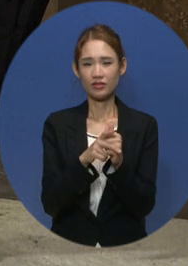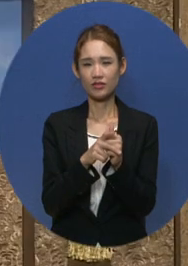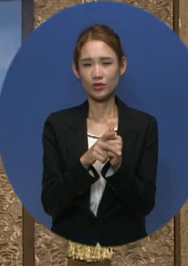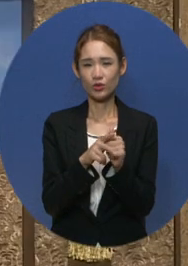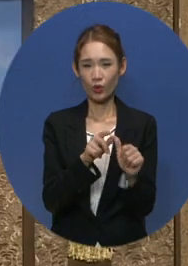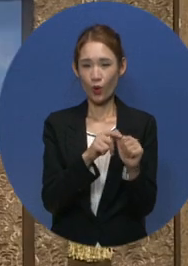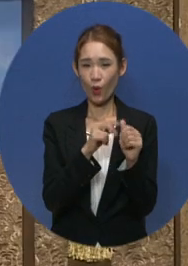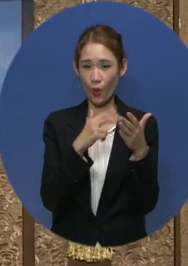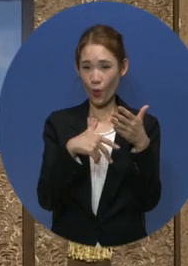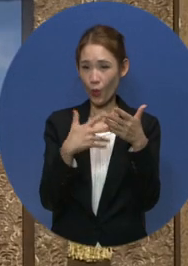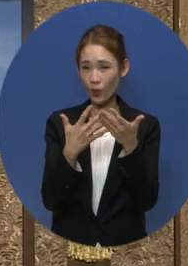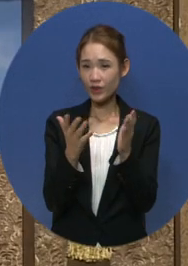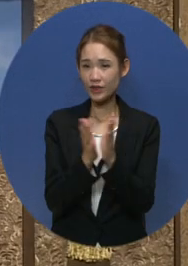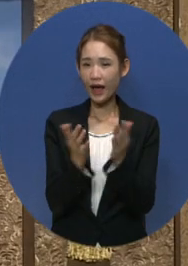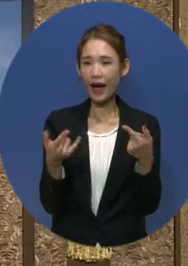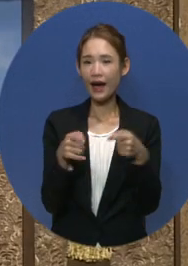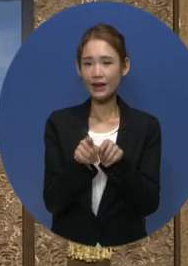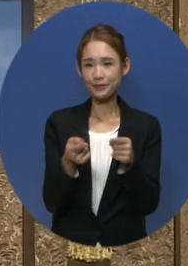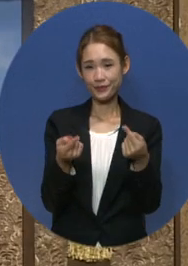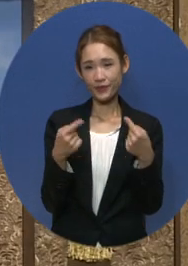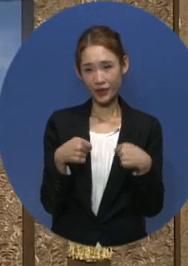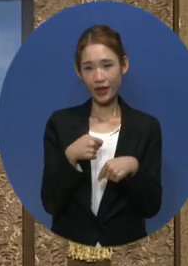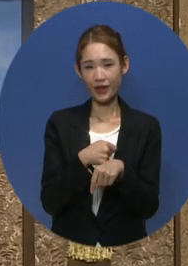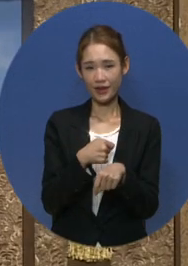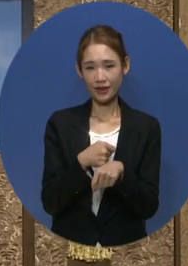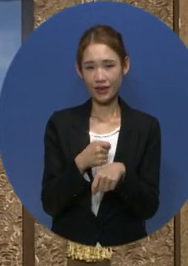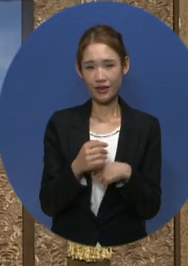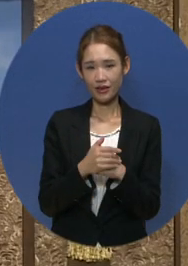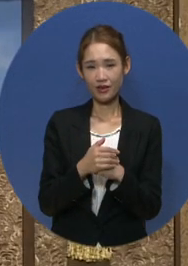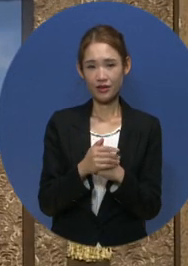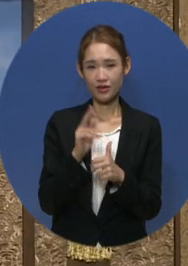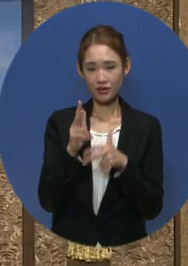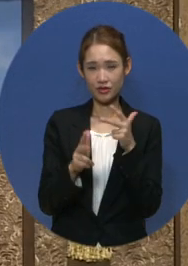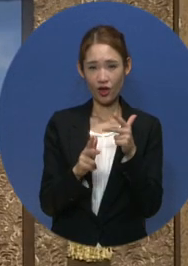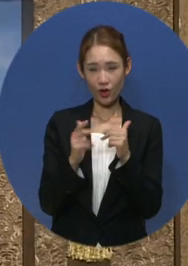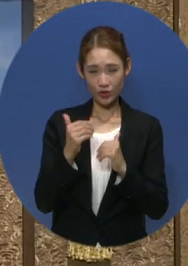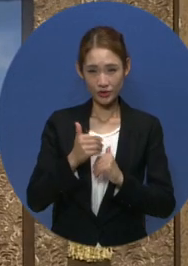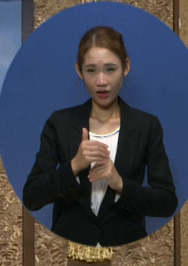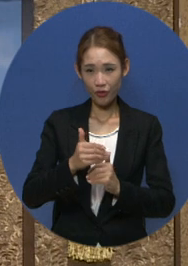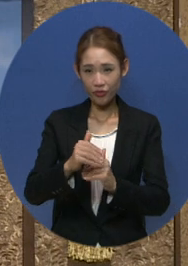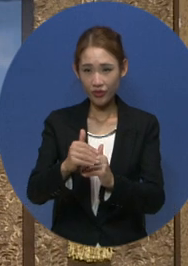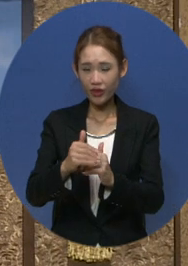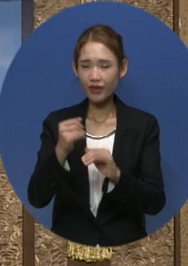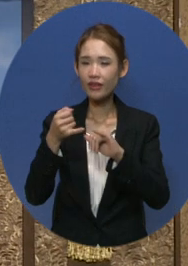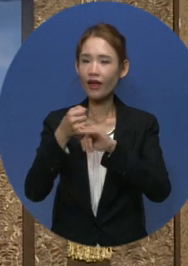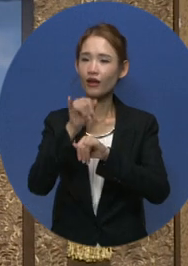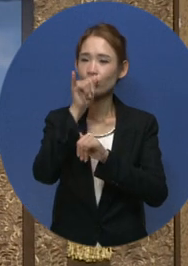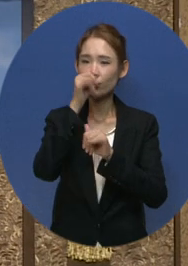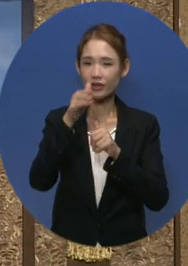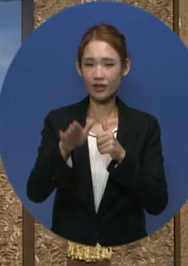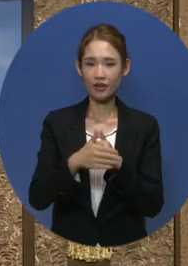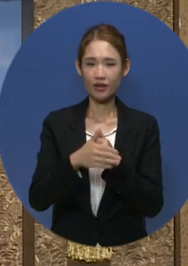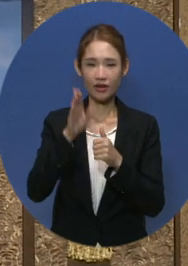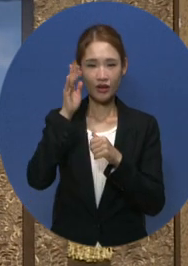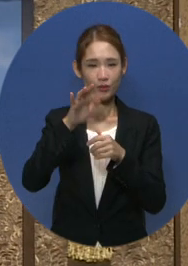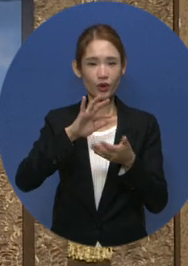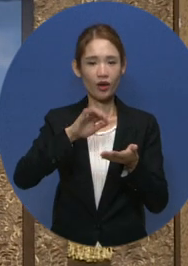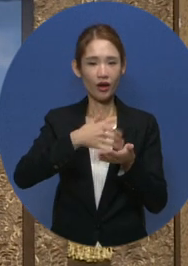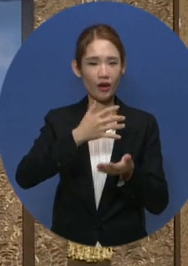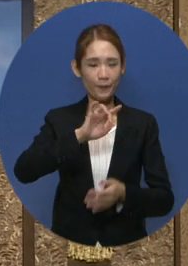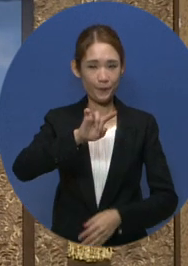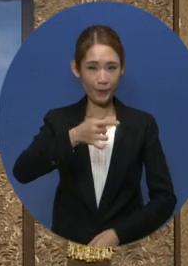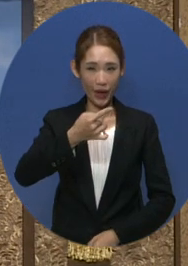사업은 지금 고용공단하고도 지금 네. 같이 이 사업을 아. 앞으로 전개하기로 했는데요. 네. 예, 앞으로 이제 100개소 정도